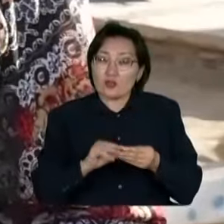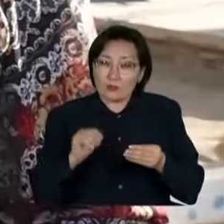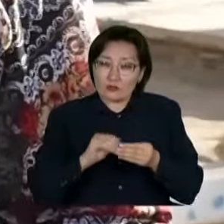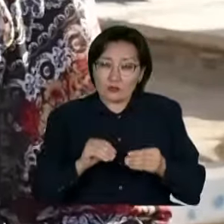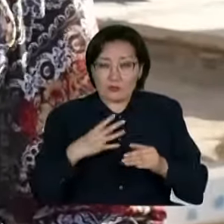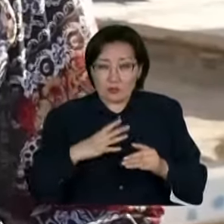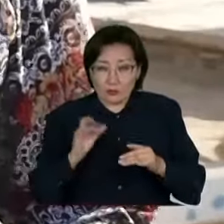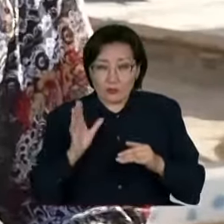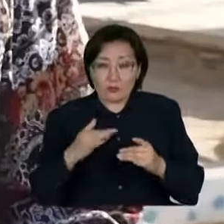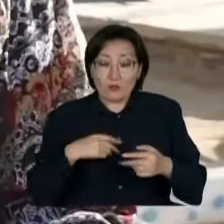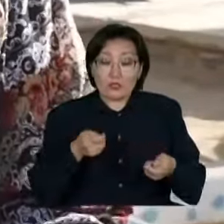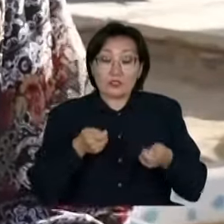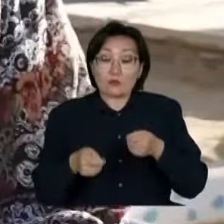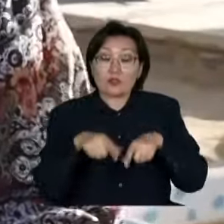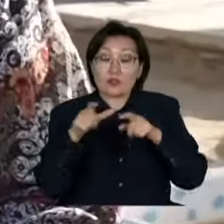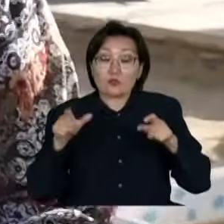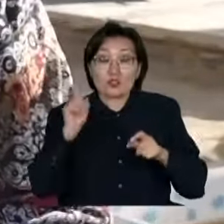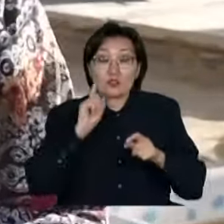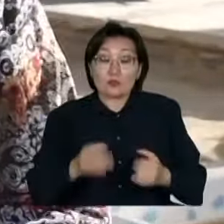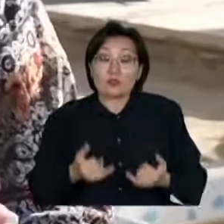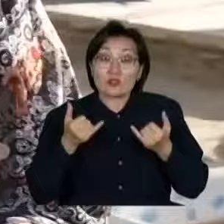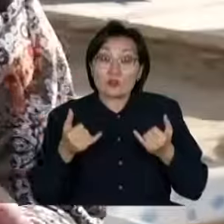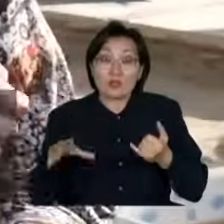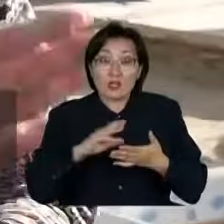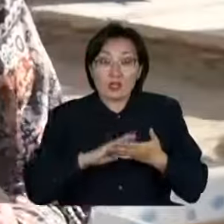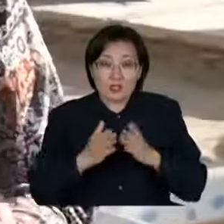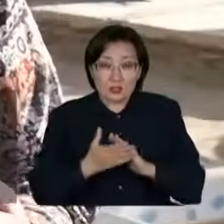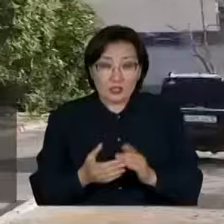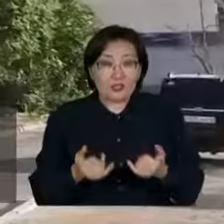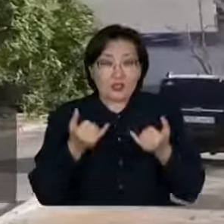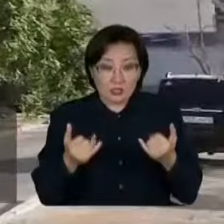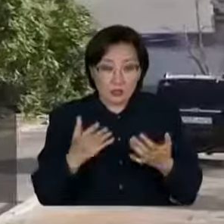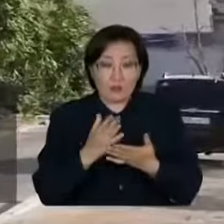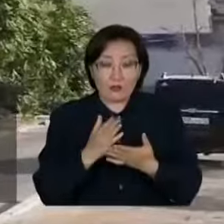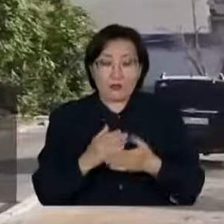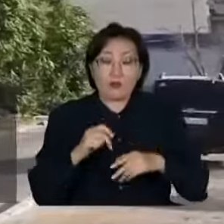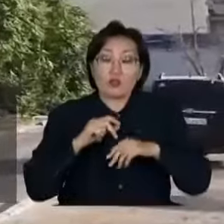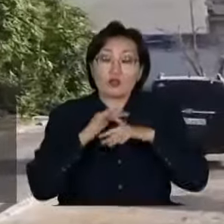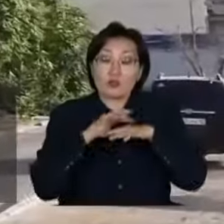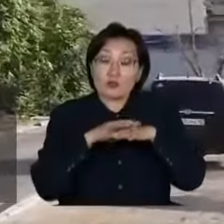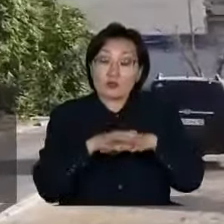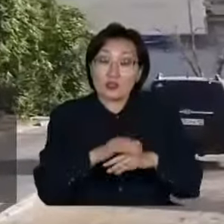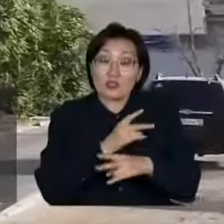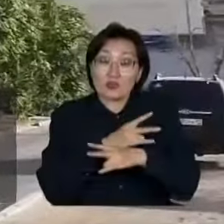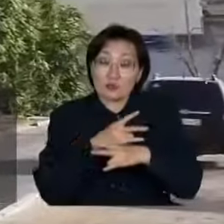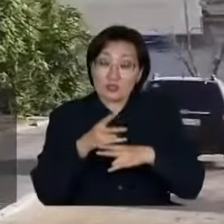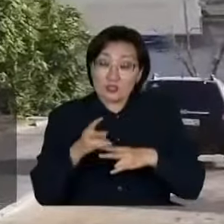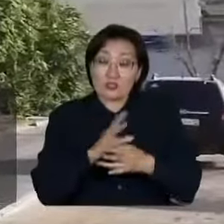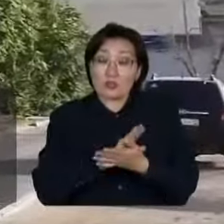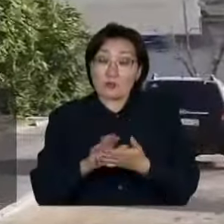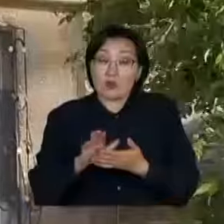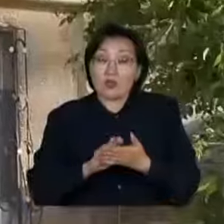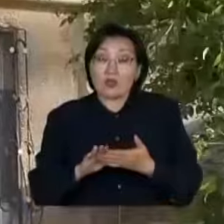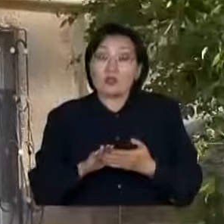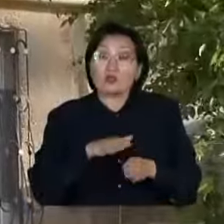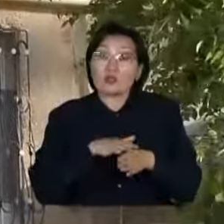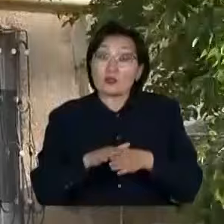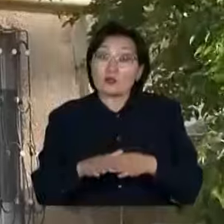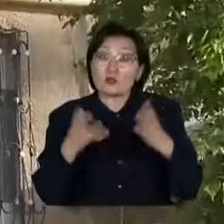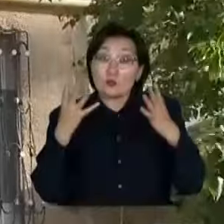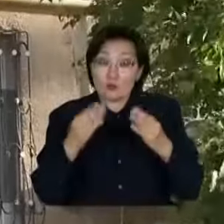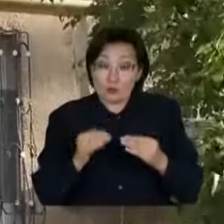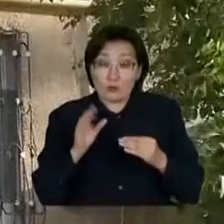келеді. Біздің басшылық тұрғындарға жайлы болу үшін бар күшін жұмсап отыр. Паразиттерді құрту жұмыстары жасалатын күнде алыс емес. Осы